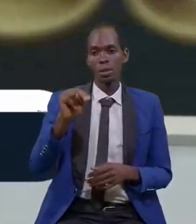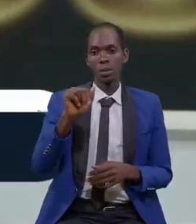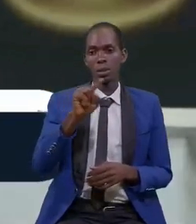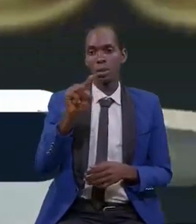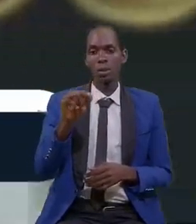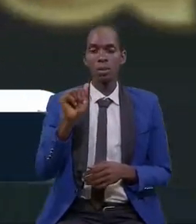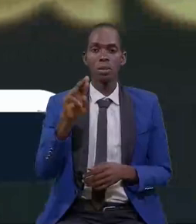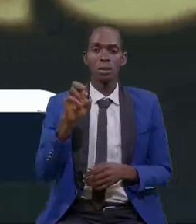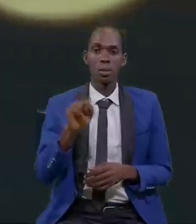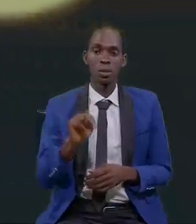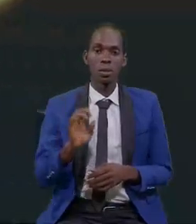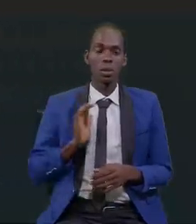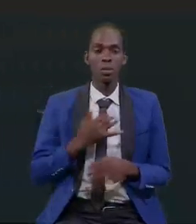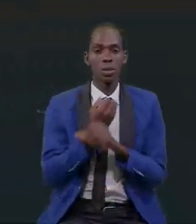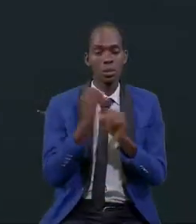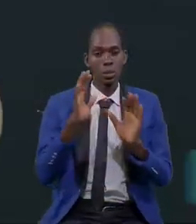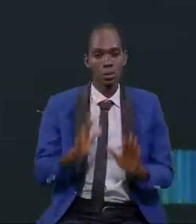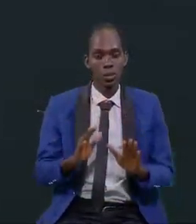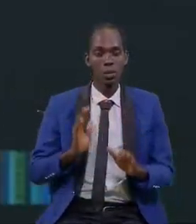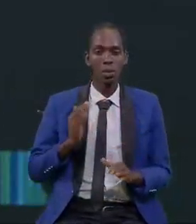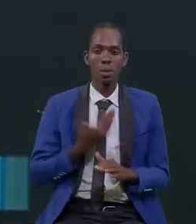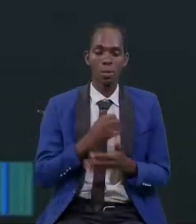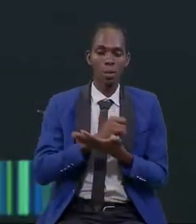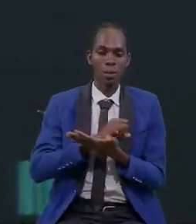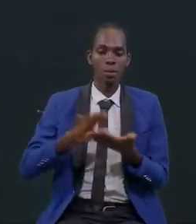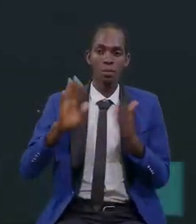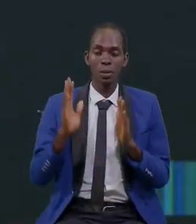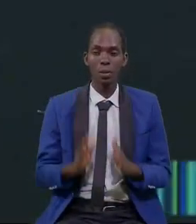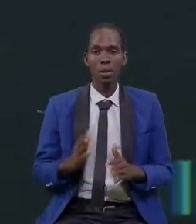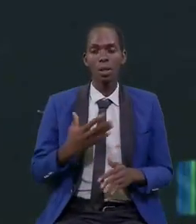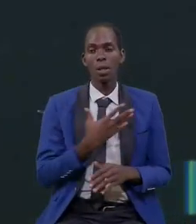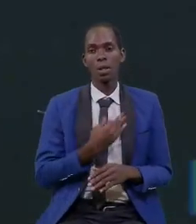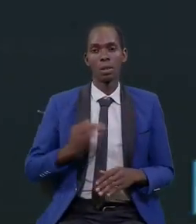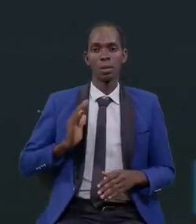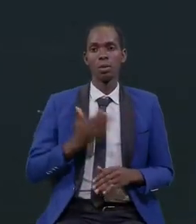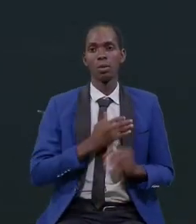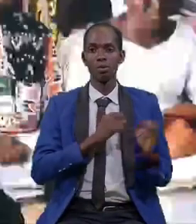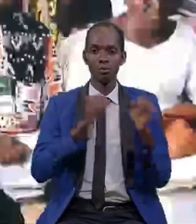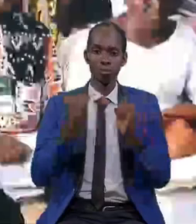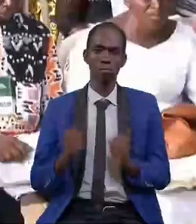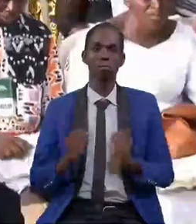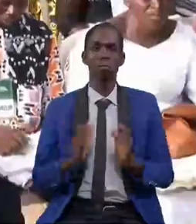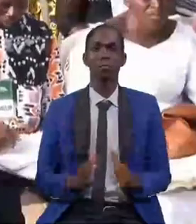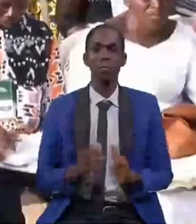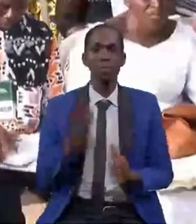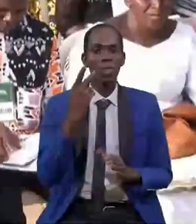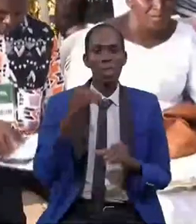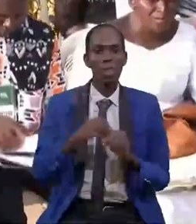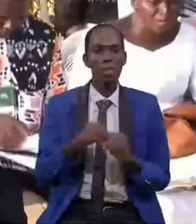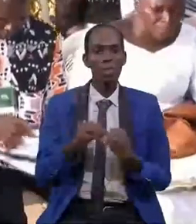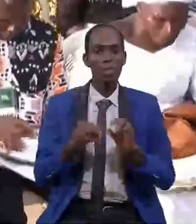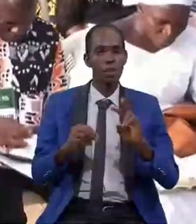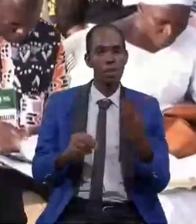notre sanctificateur, le Nazaréen, notre force. En 2 Pierre, au chapitre